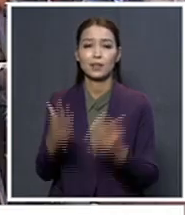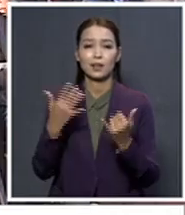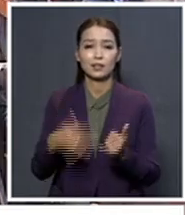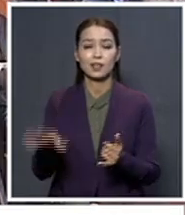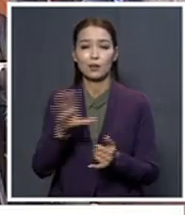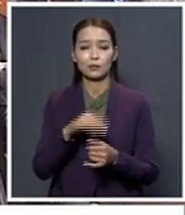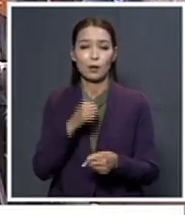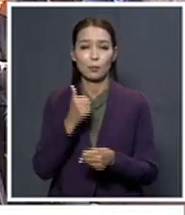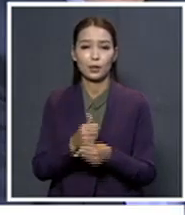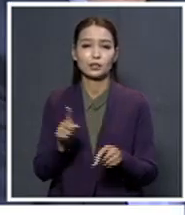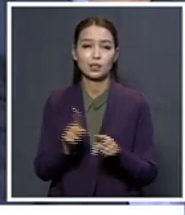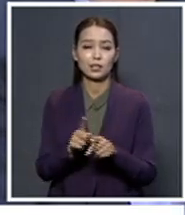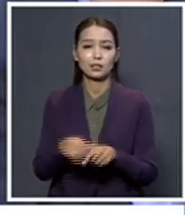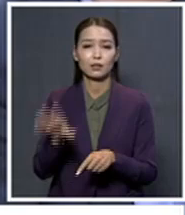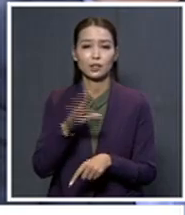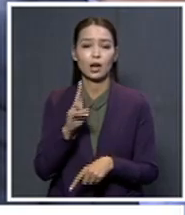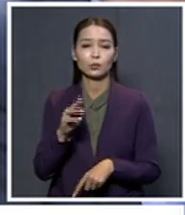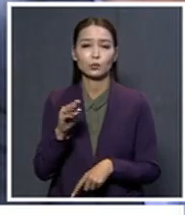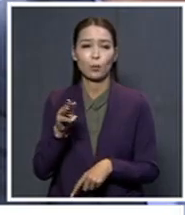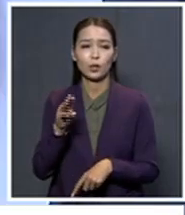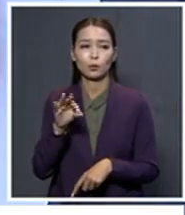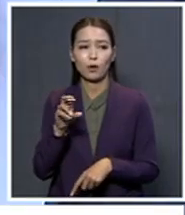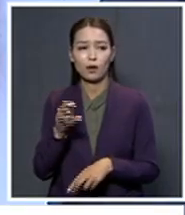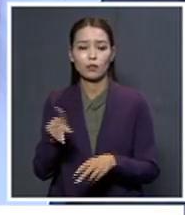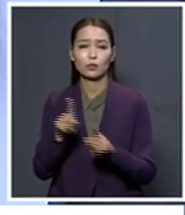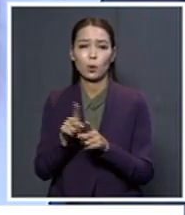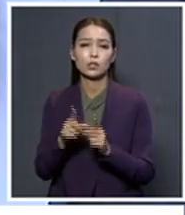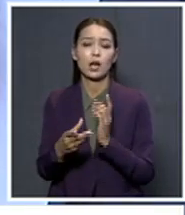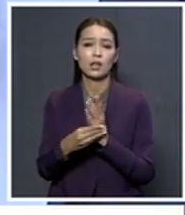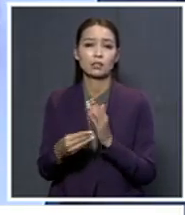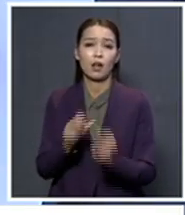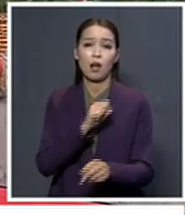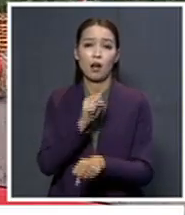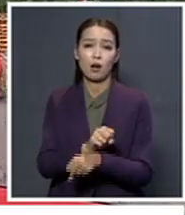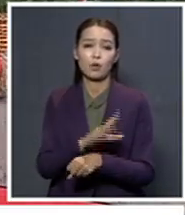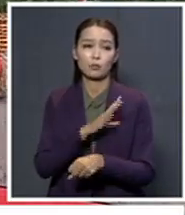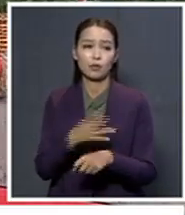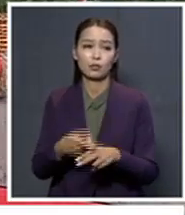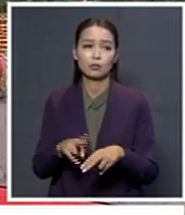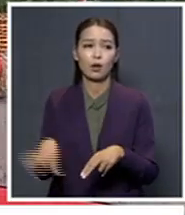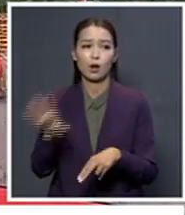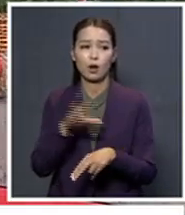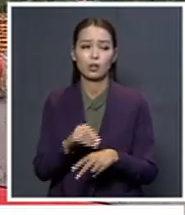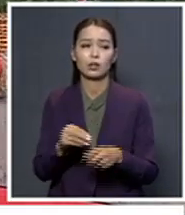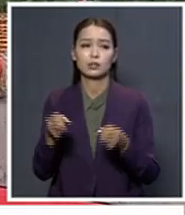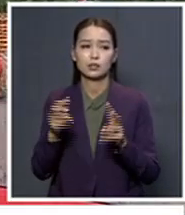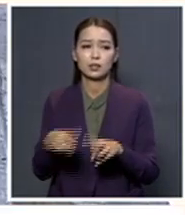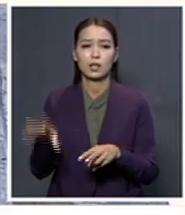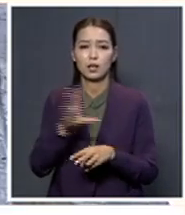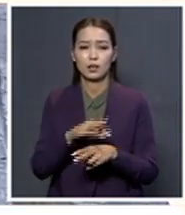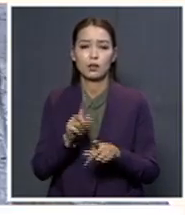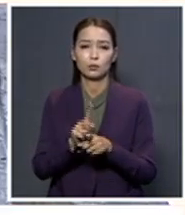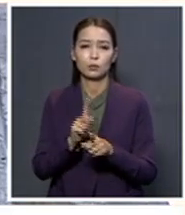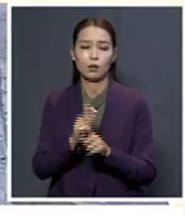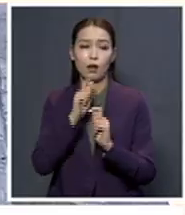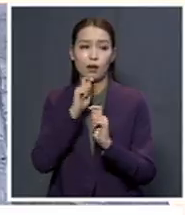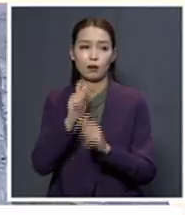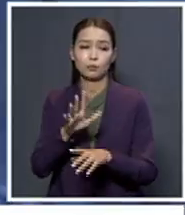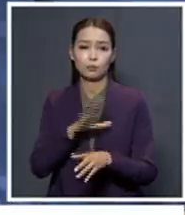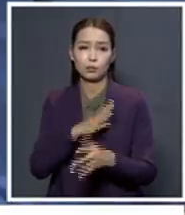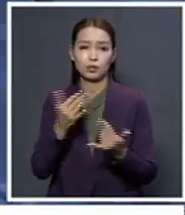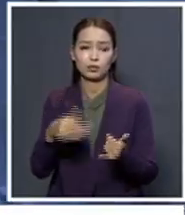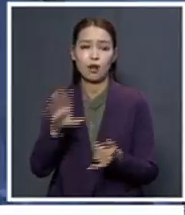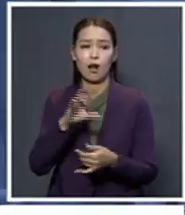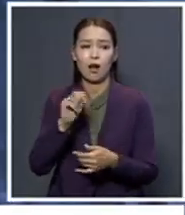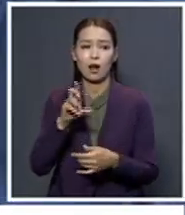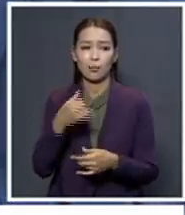күйінде қалмауы керек. Қасым Жомарт Тоқаев эстафетаны тоқтатпауды, оның жалып халықтық сипат алуын президент әкімшілігіне тапсырған болатын. Ал